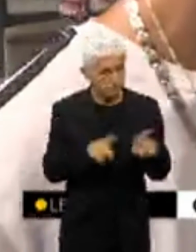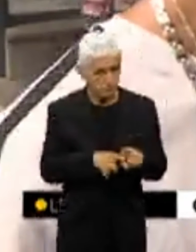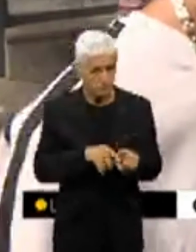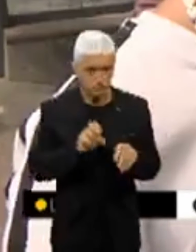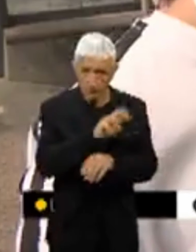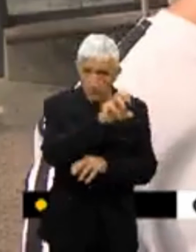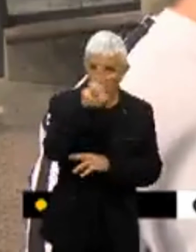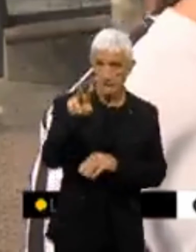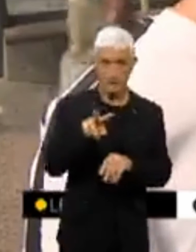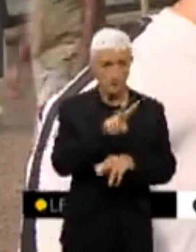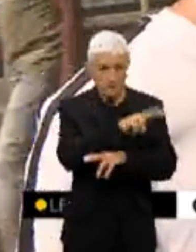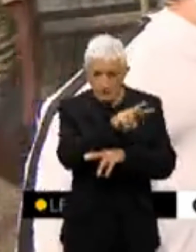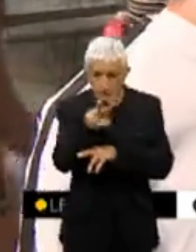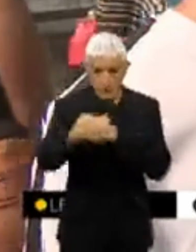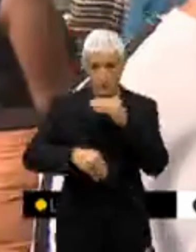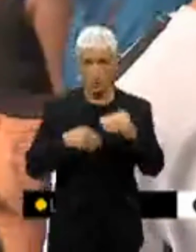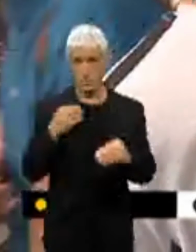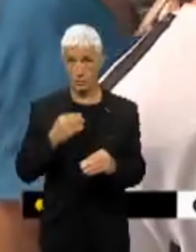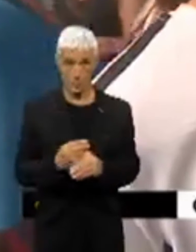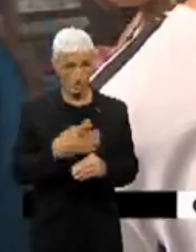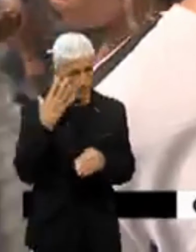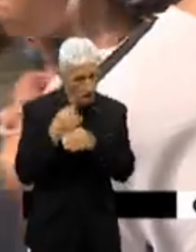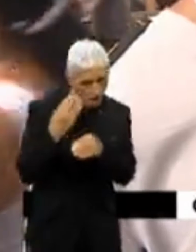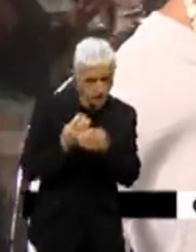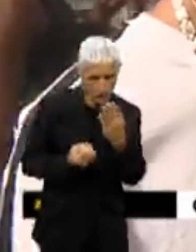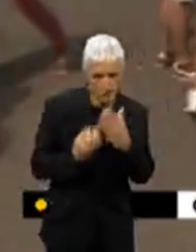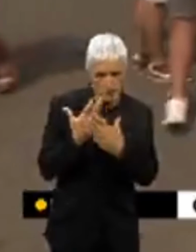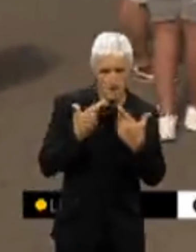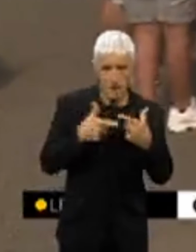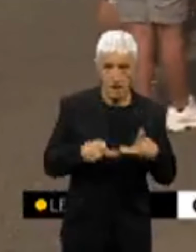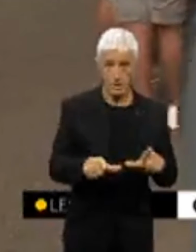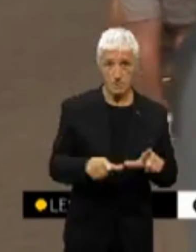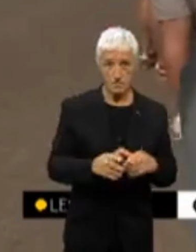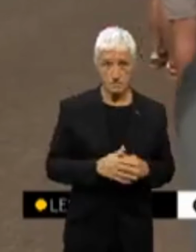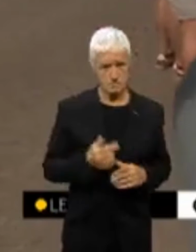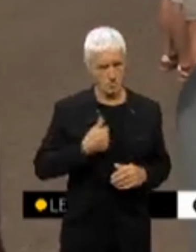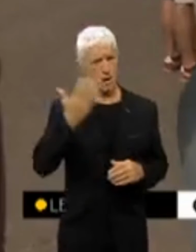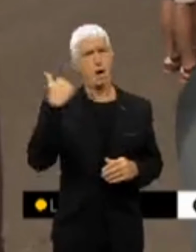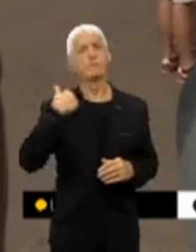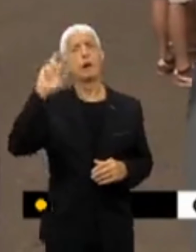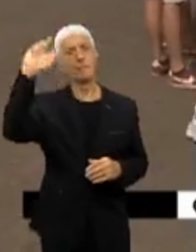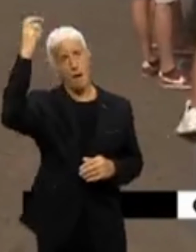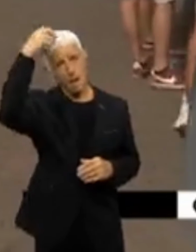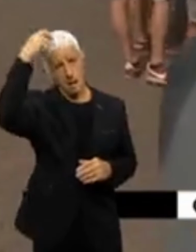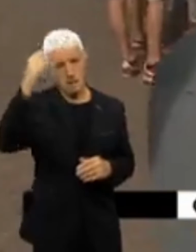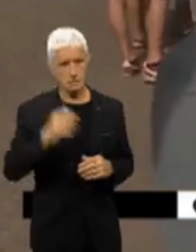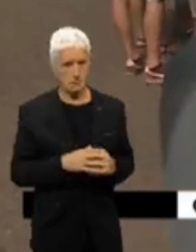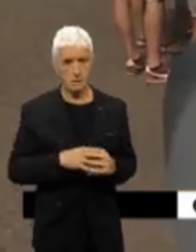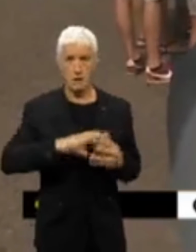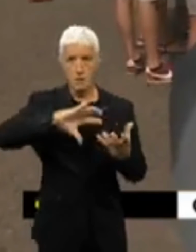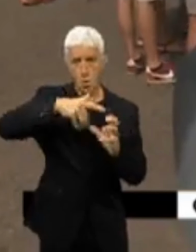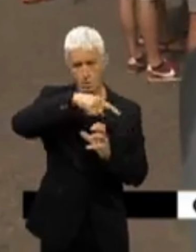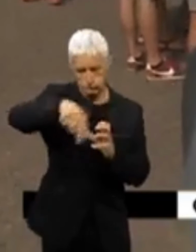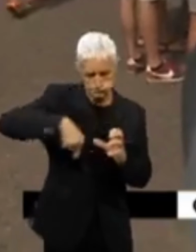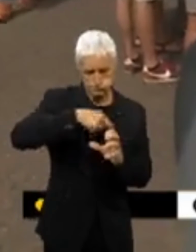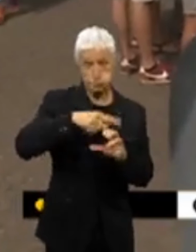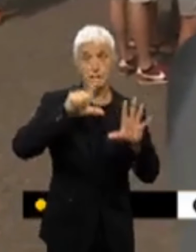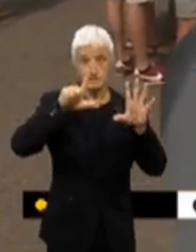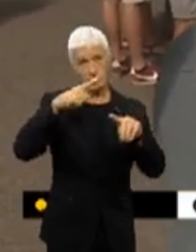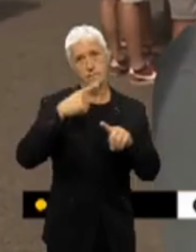visiter le monde et d'apprendre de nouvelles langues aussi. J'étais marin, j'ai fait 7 fois le tour du monde, alors je regarde